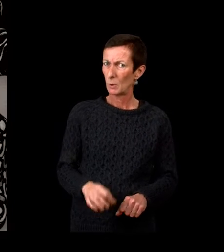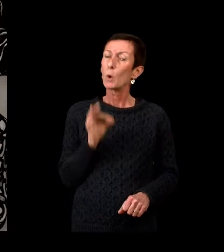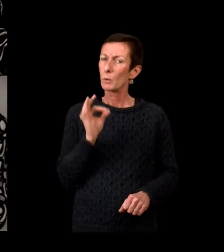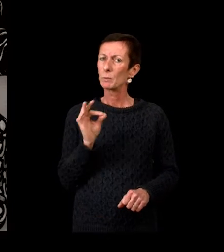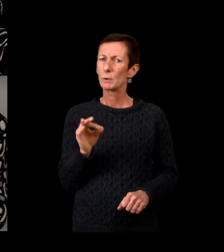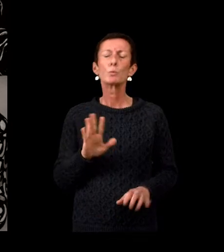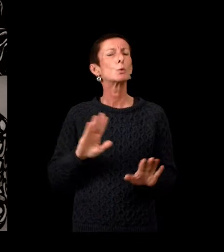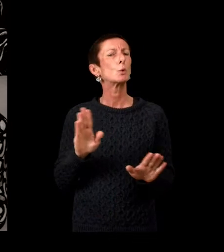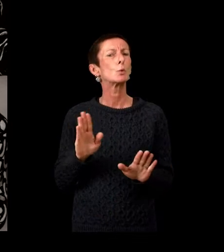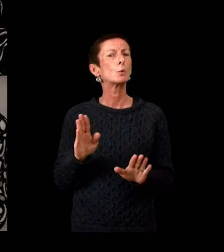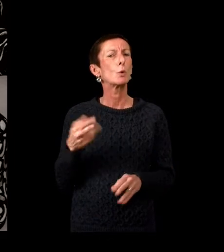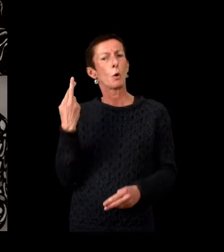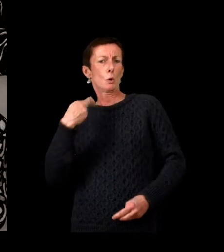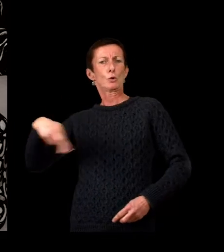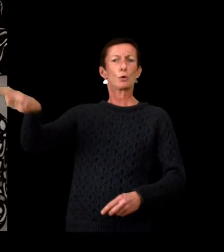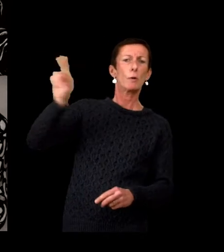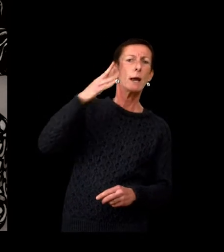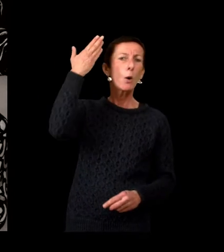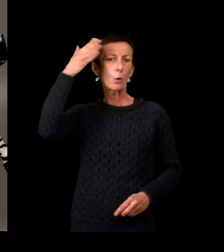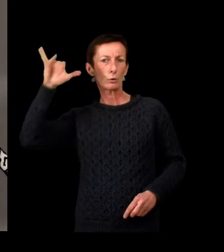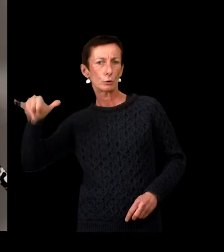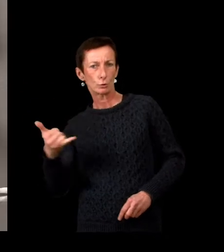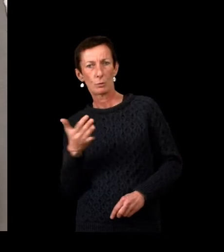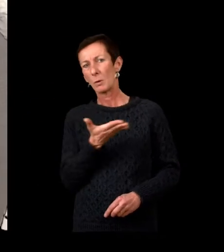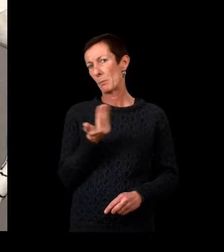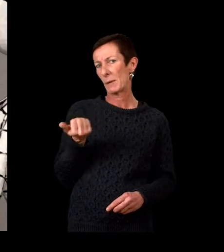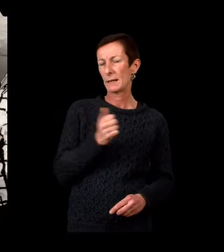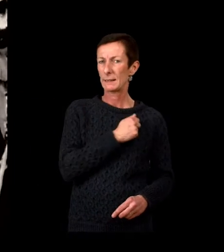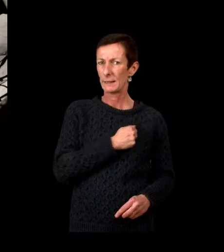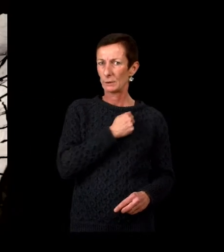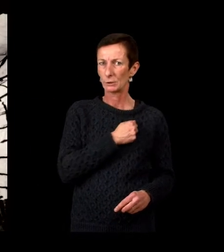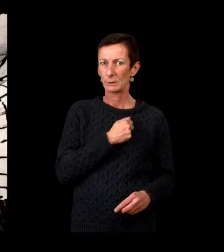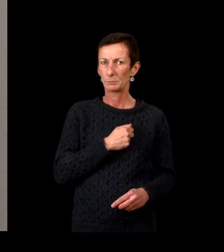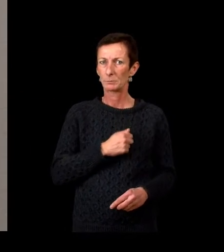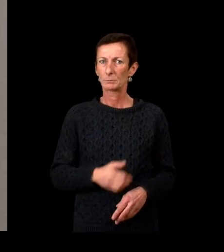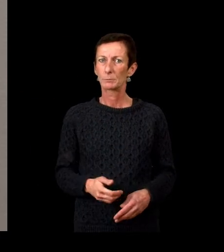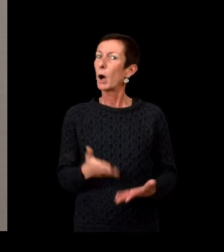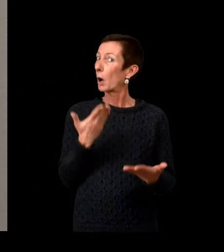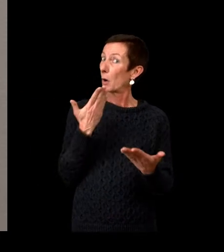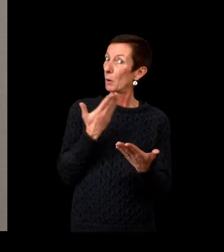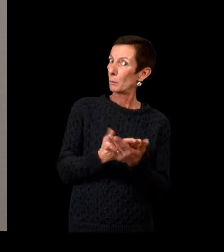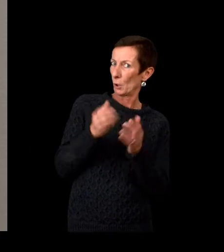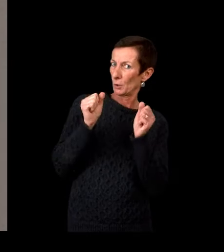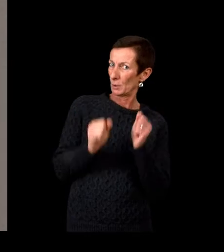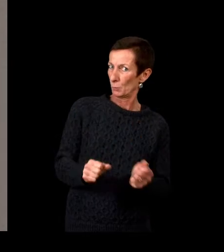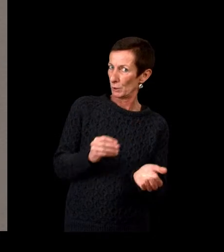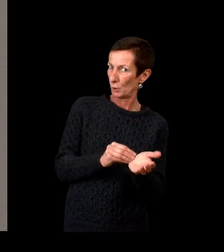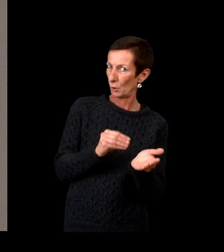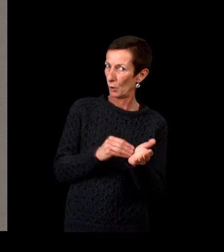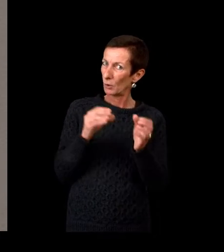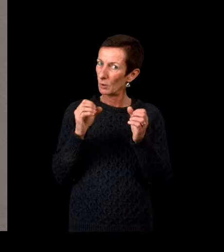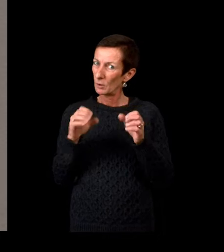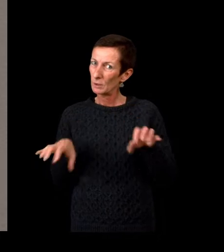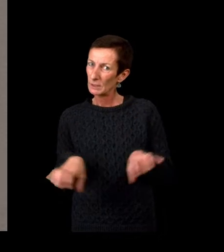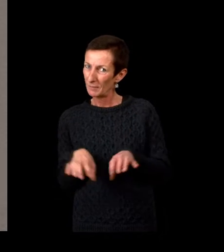Je reviendrai un autre jour, je ne veux pas le déranger pour ça. En tout cas, c'est bien qu'ils puissent encore travailler ici. Et ben moi, à